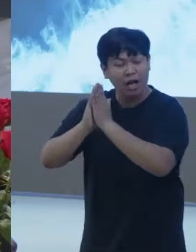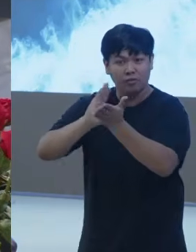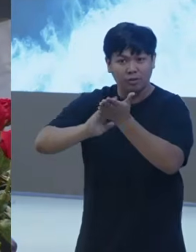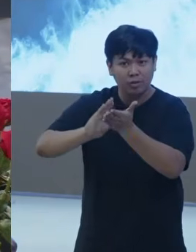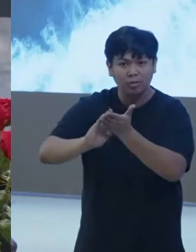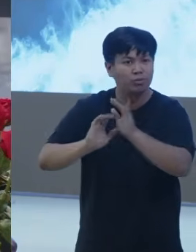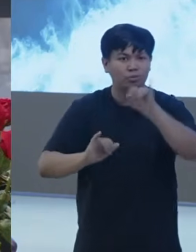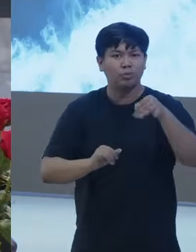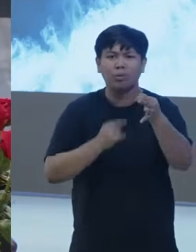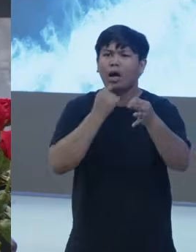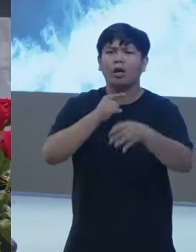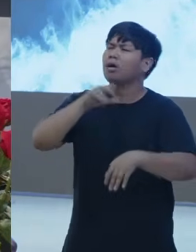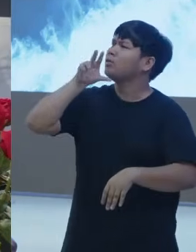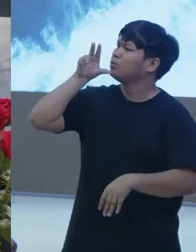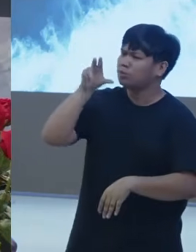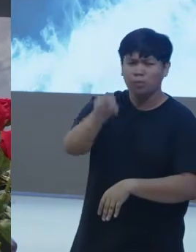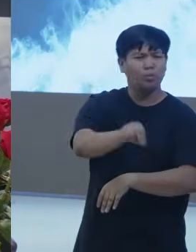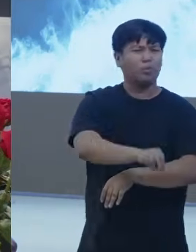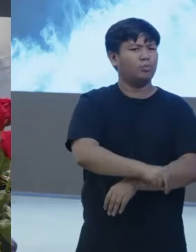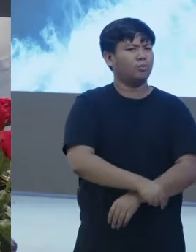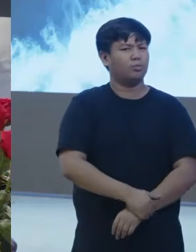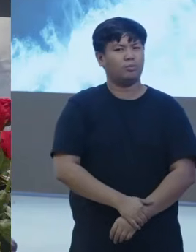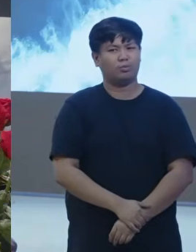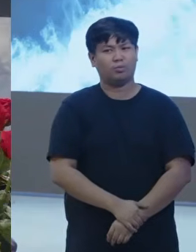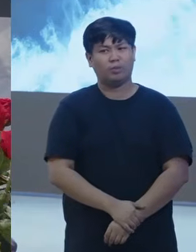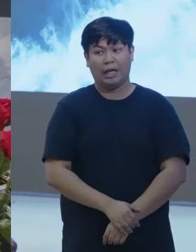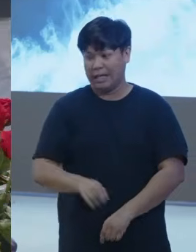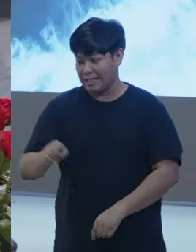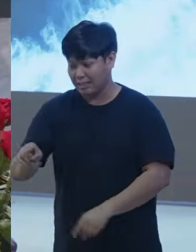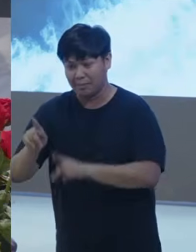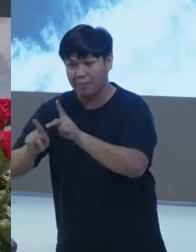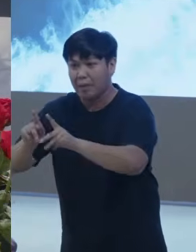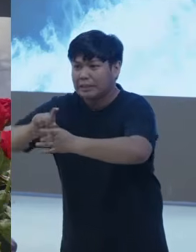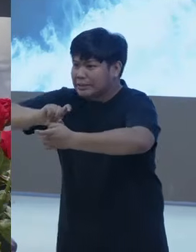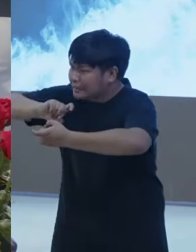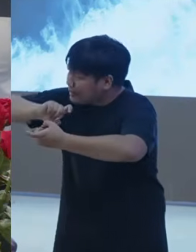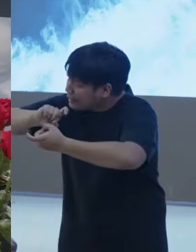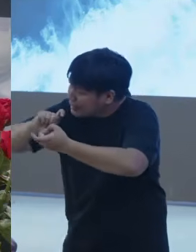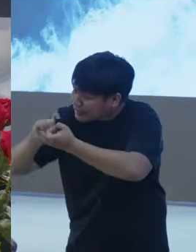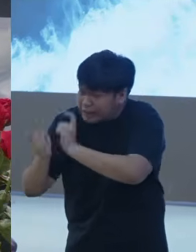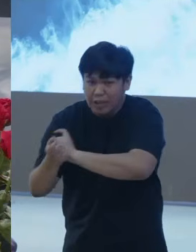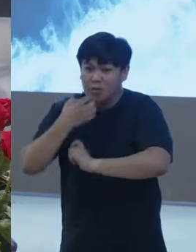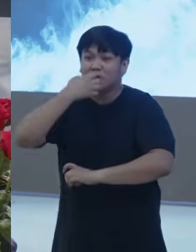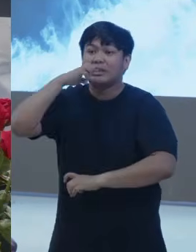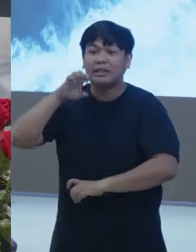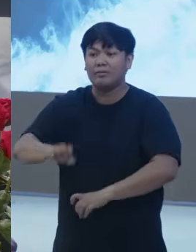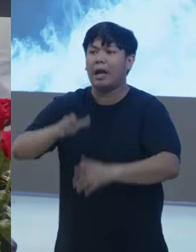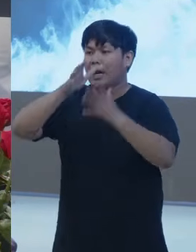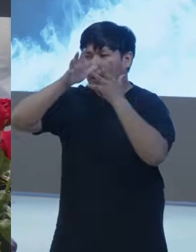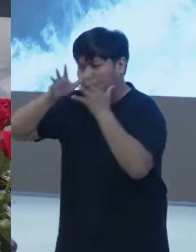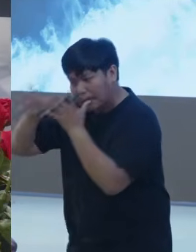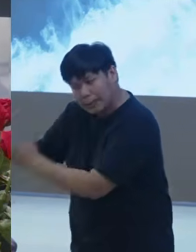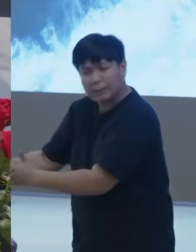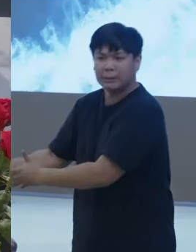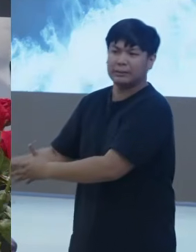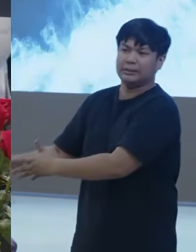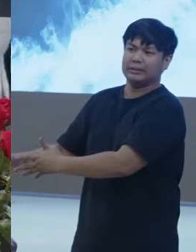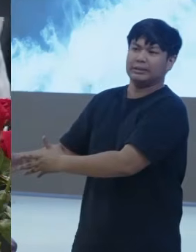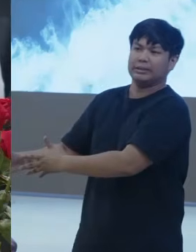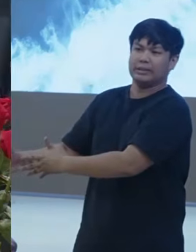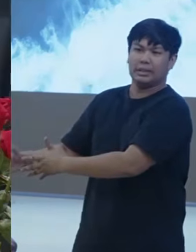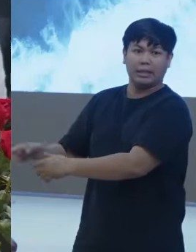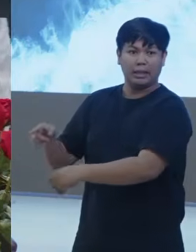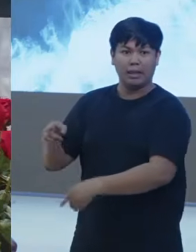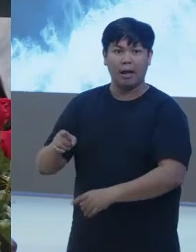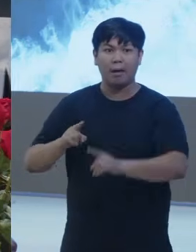Sa verse 10, they turned from their evil way. Sa verse 1, it was exceedingly